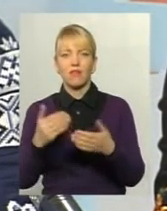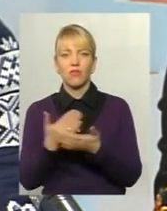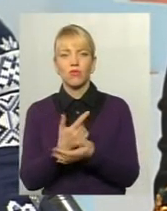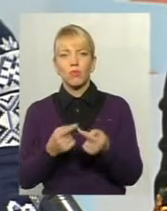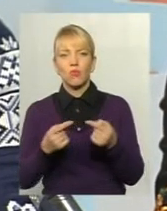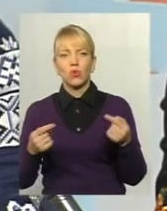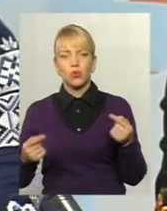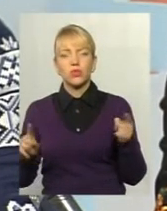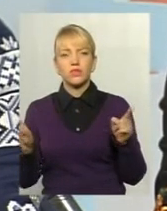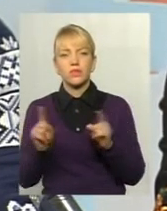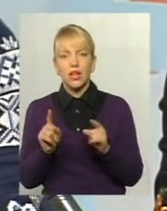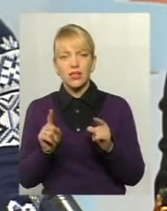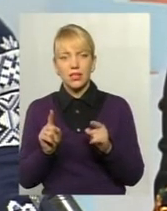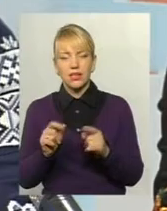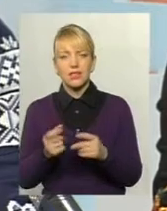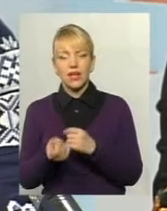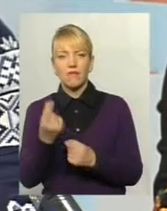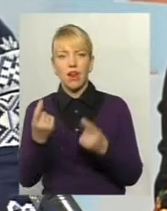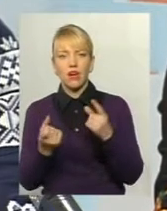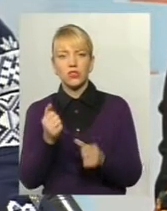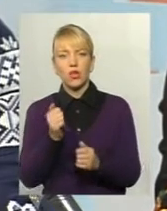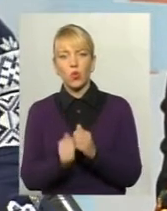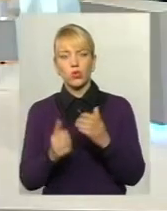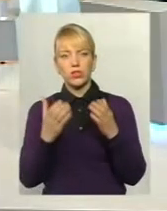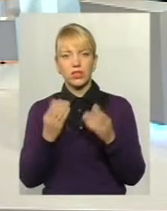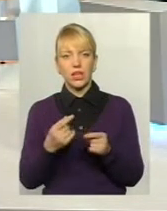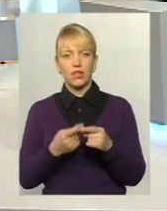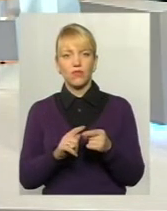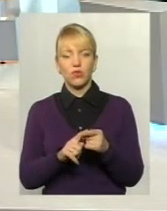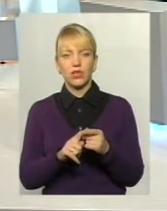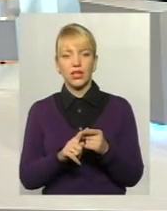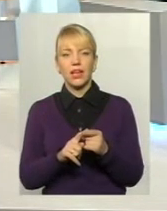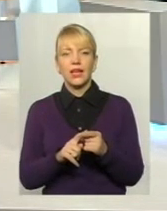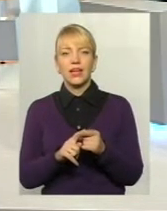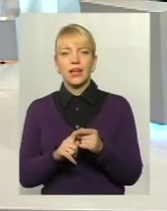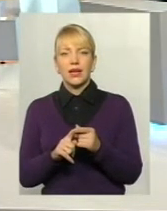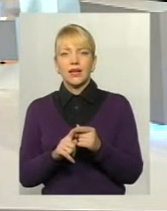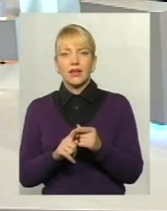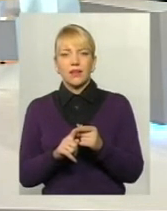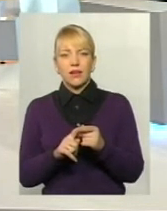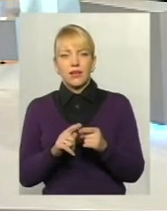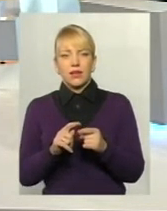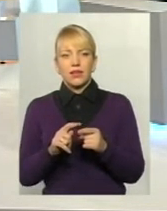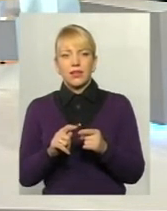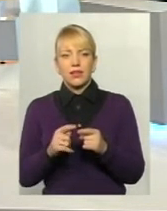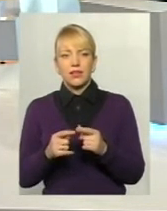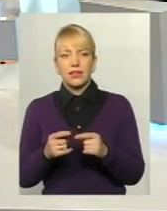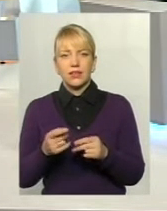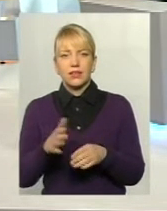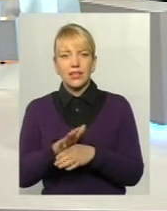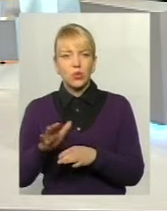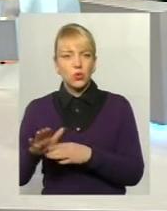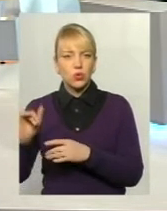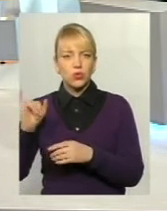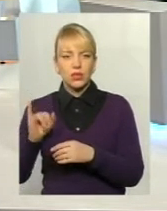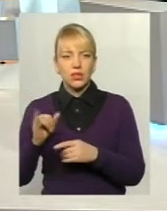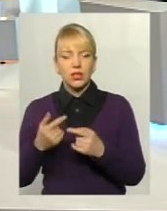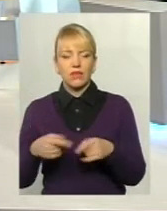які з'являються кожний день, вони диктують і, відповідно, і інші вимоги до